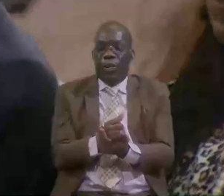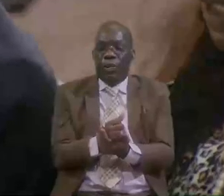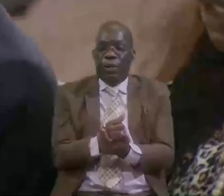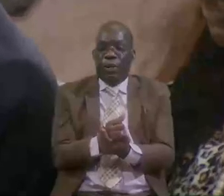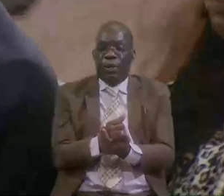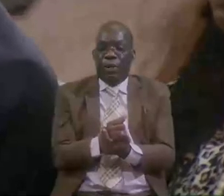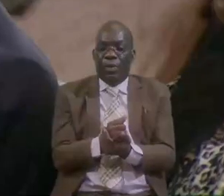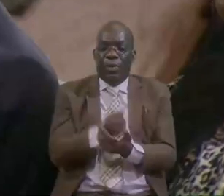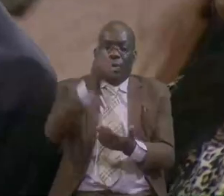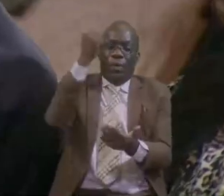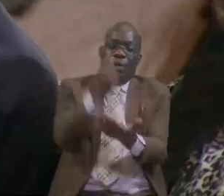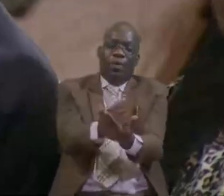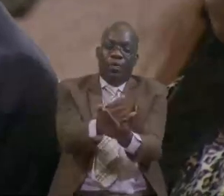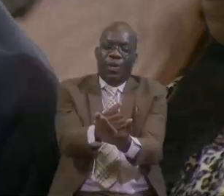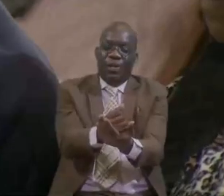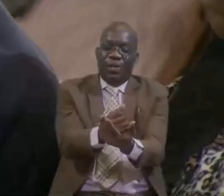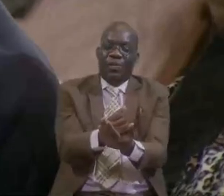Amen.